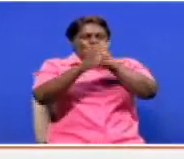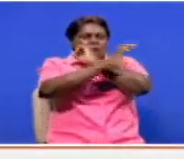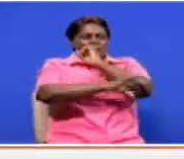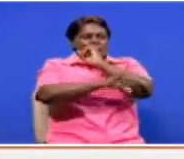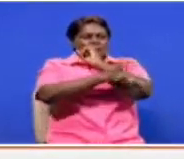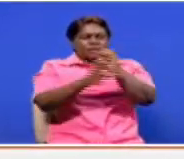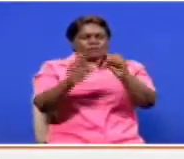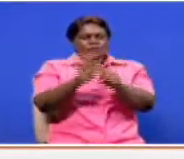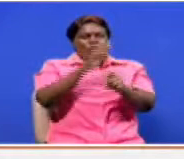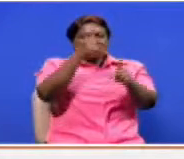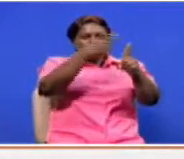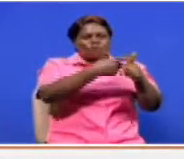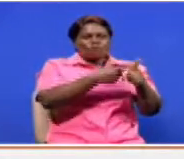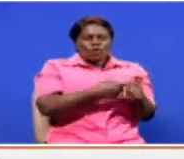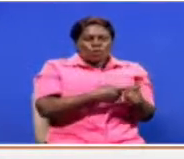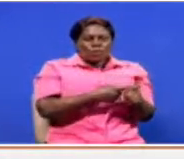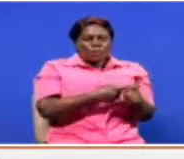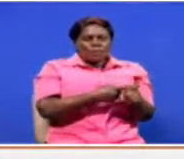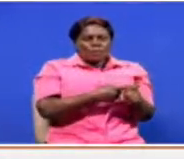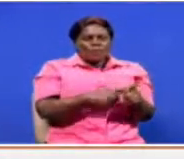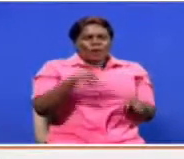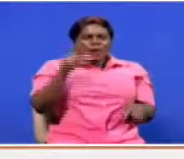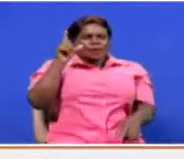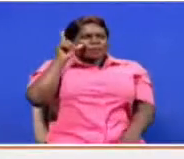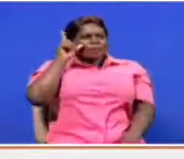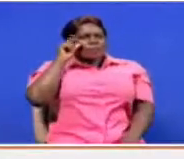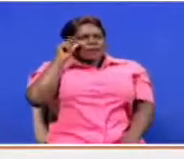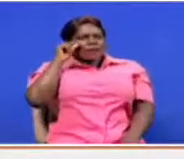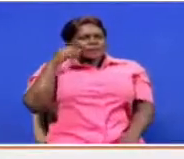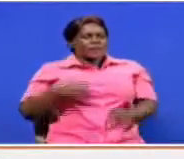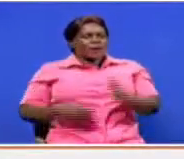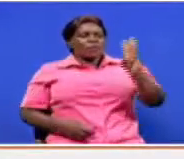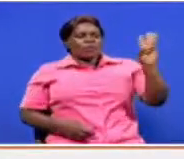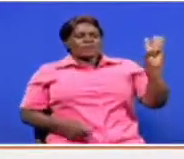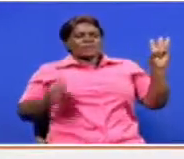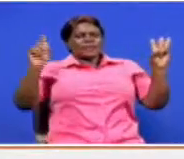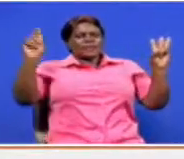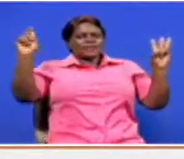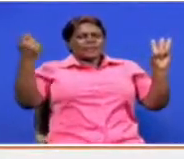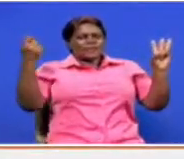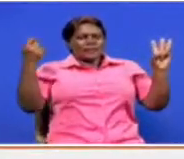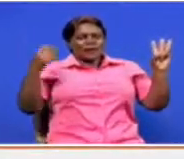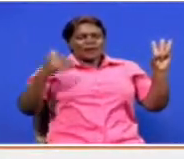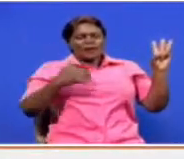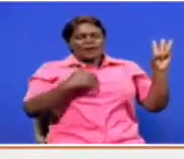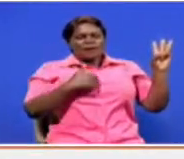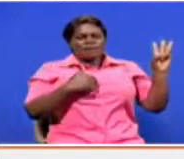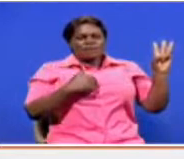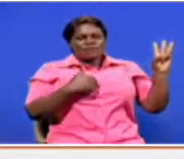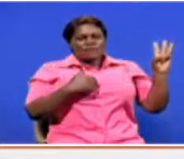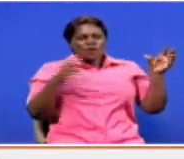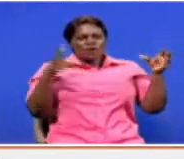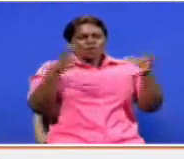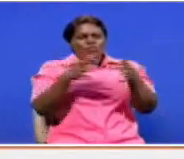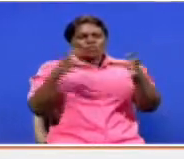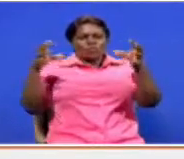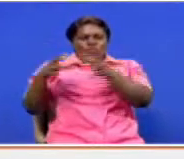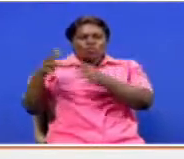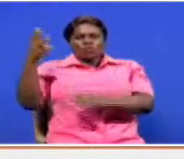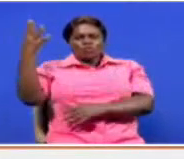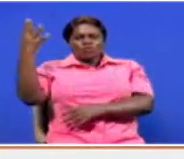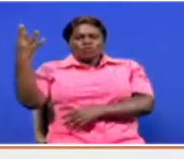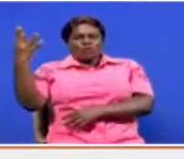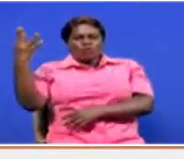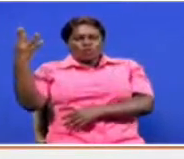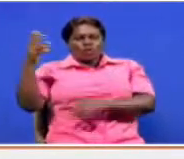Kenya, kuanzia upawa pwani hadi magharibi mwa Kenya. Tuko na groups nne,